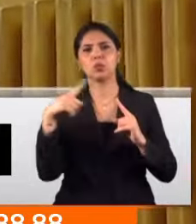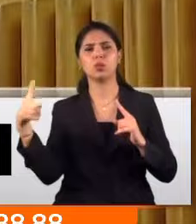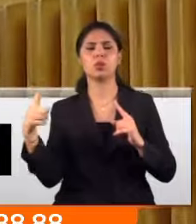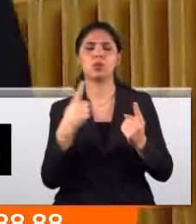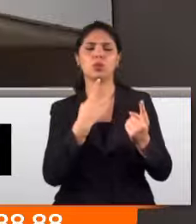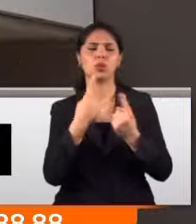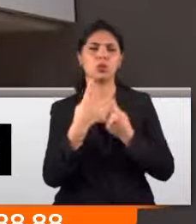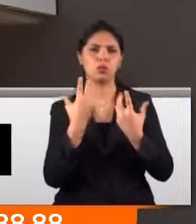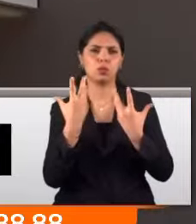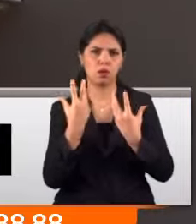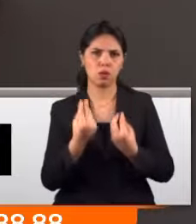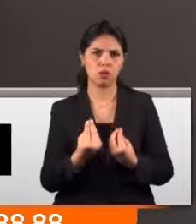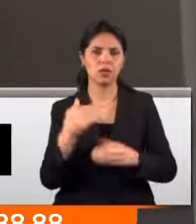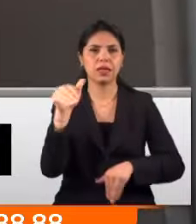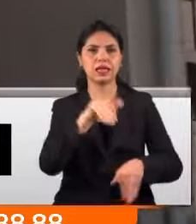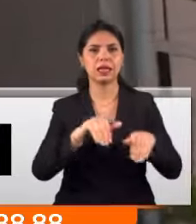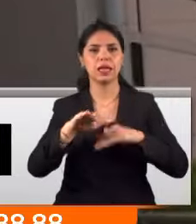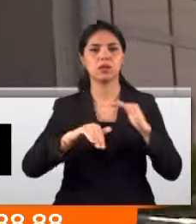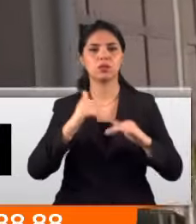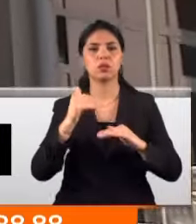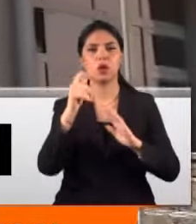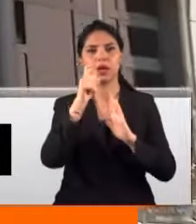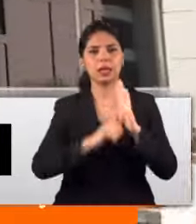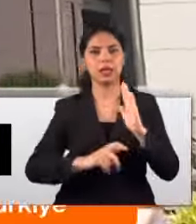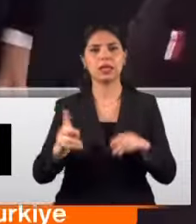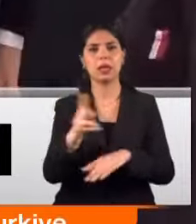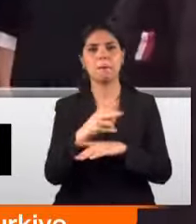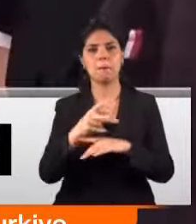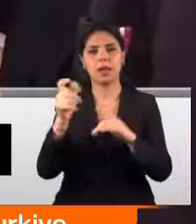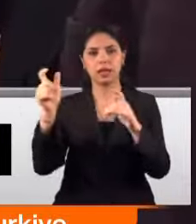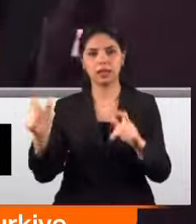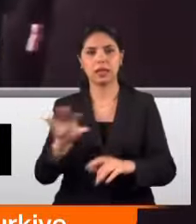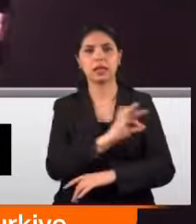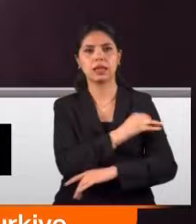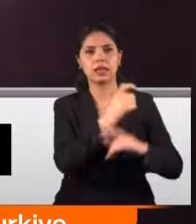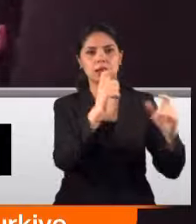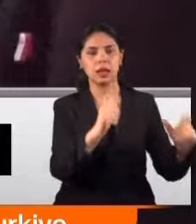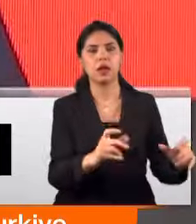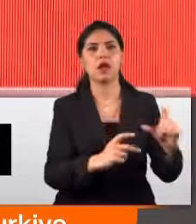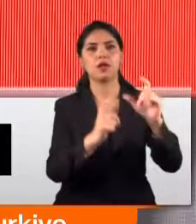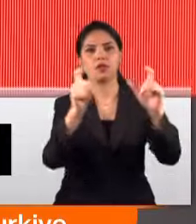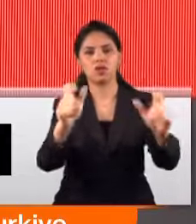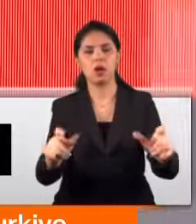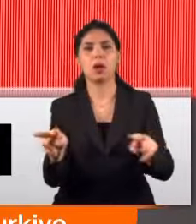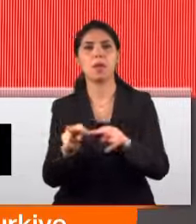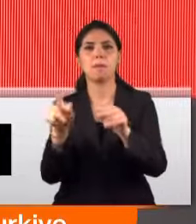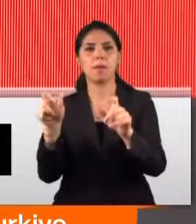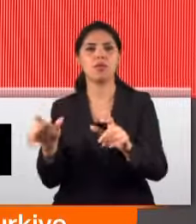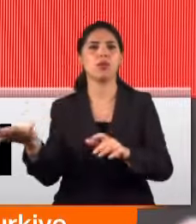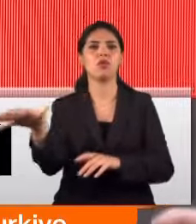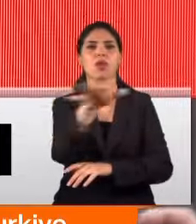gündemden düşmemişti. Seçim sonrası listeye Balıkesir, Menteşe, Sarıyer, Çankaya, Odunpazarı da eklendi.